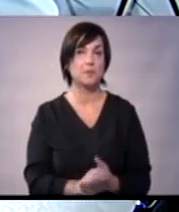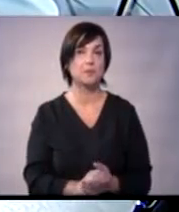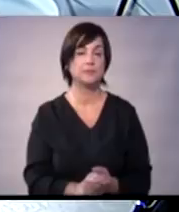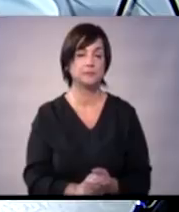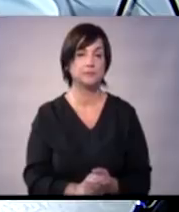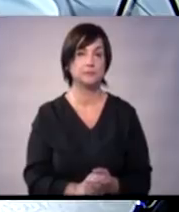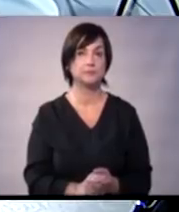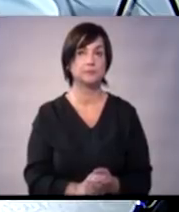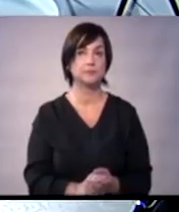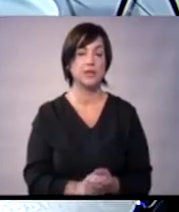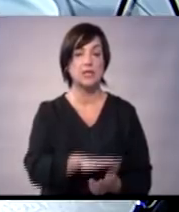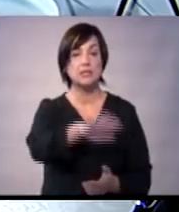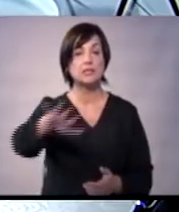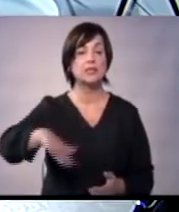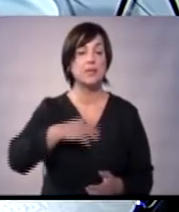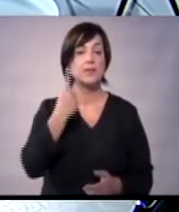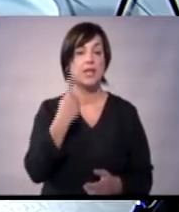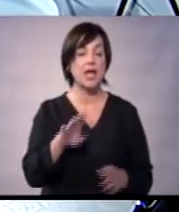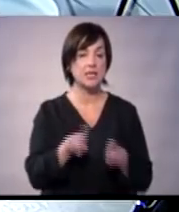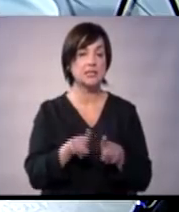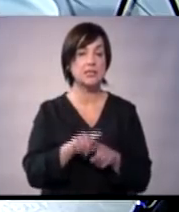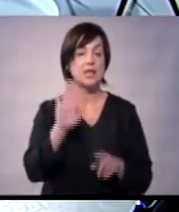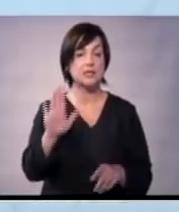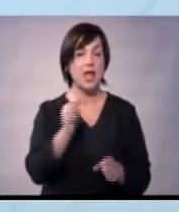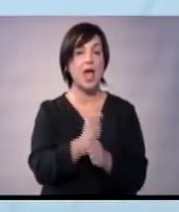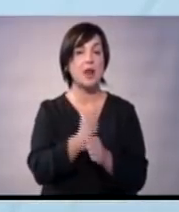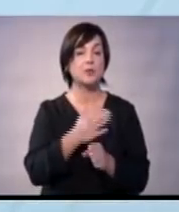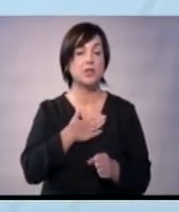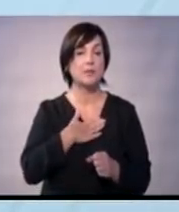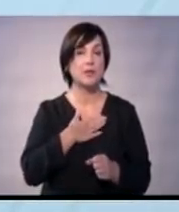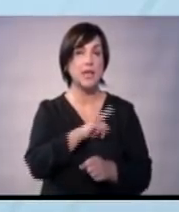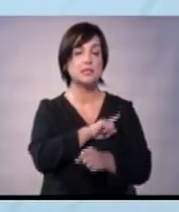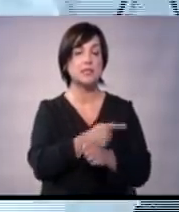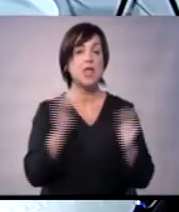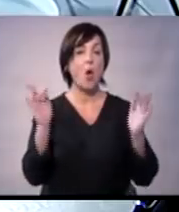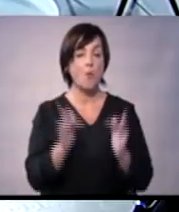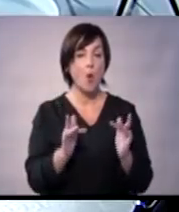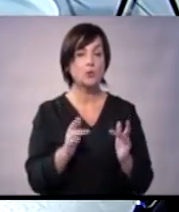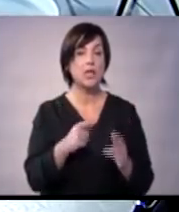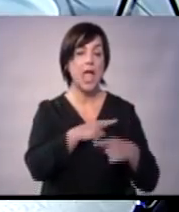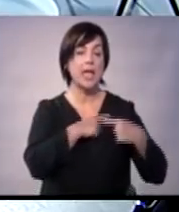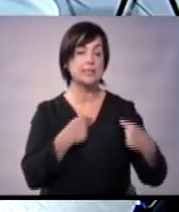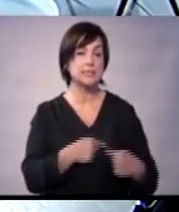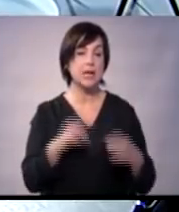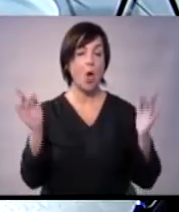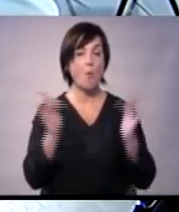Добро. И сите сме на иста страна. Работиме да имаме стилна опозиција, искрена